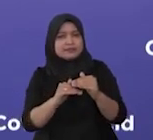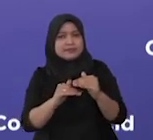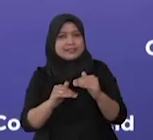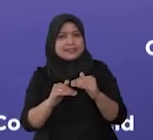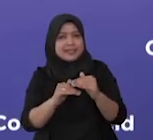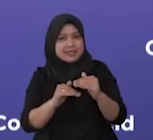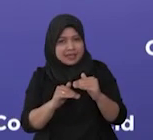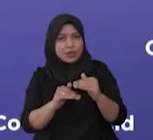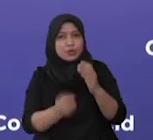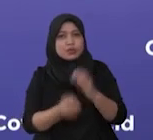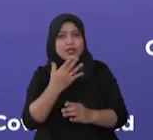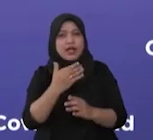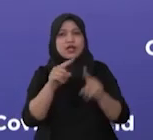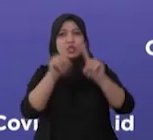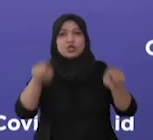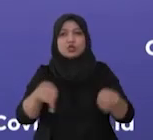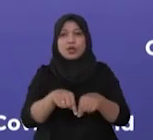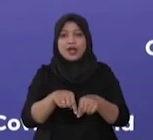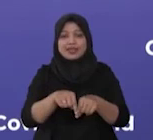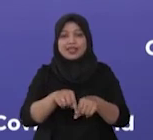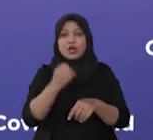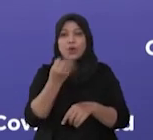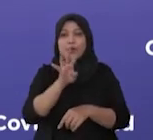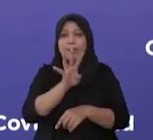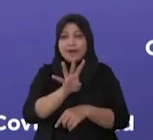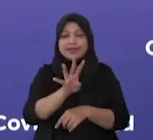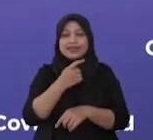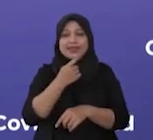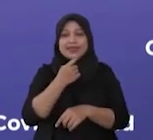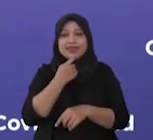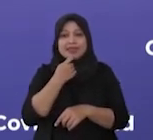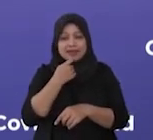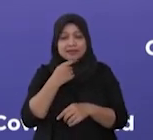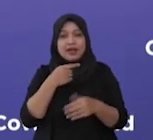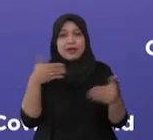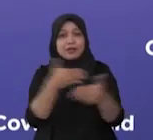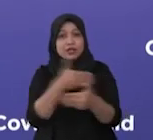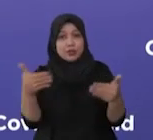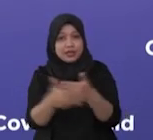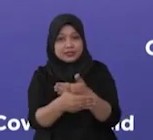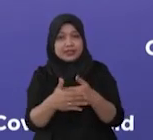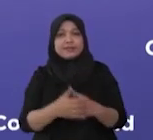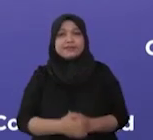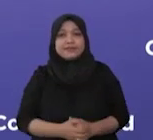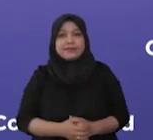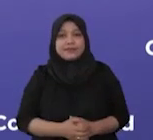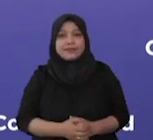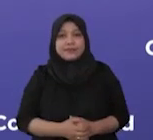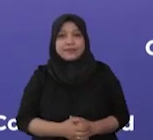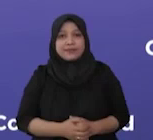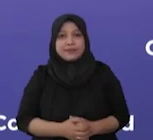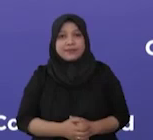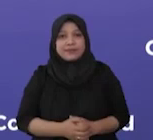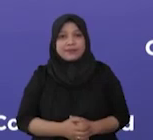diterbitkannya surat edaran nomor 4 tentang beberapa pengecualian dalam moda transportasi kemudian terkait tentu Berapa